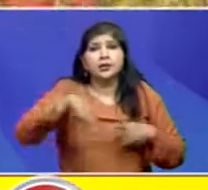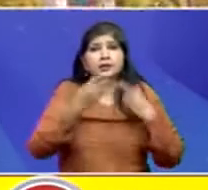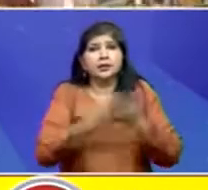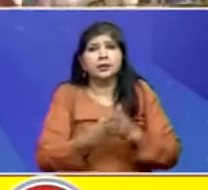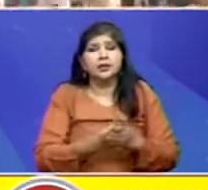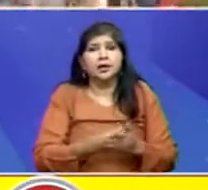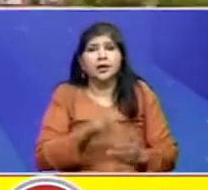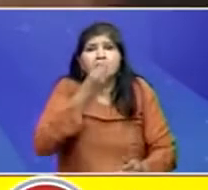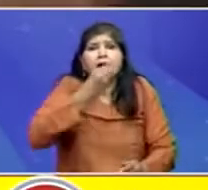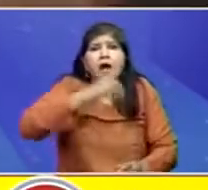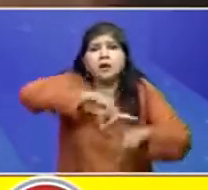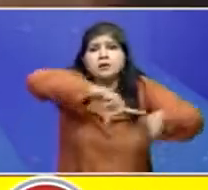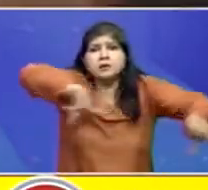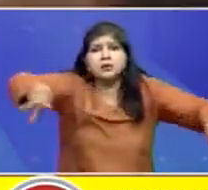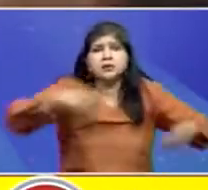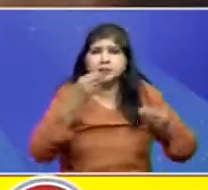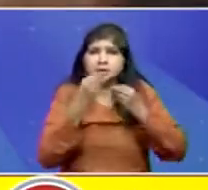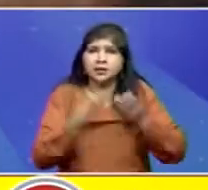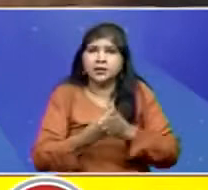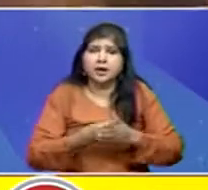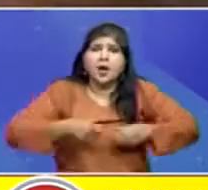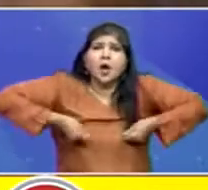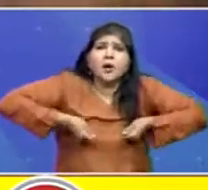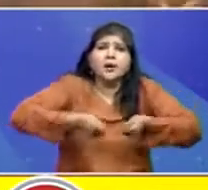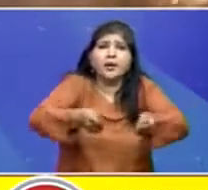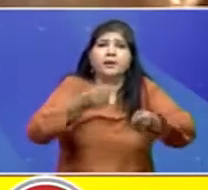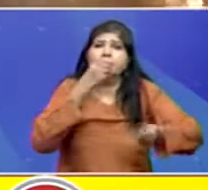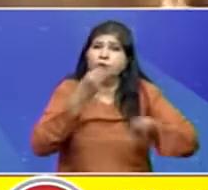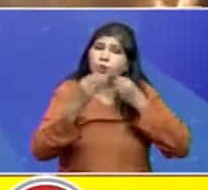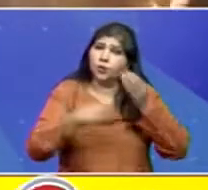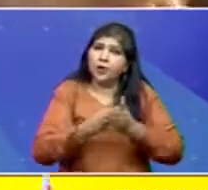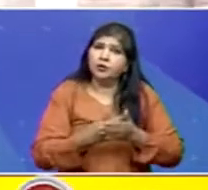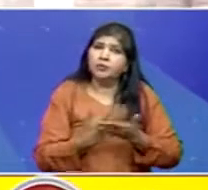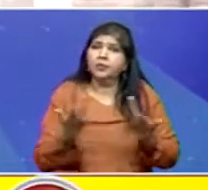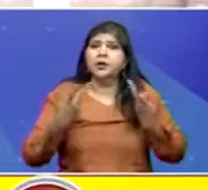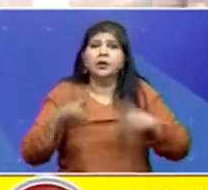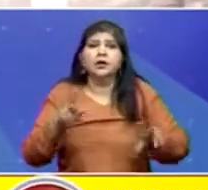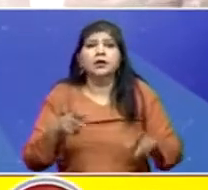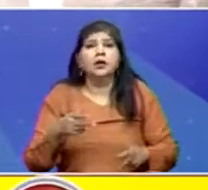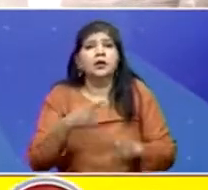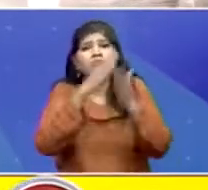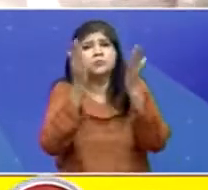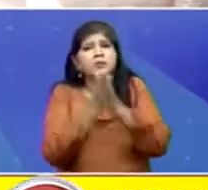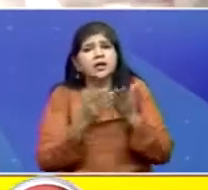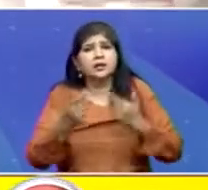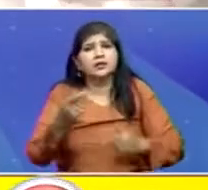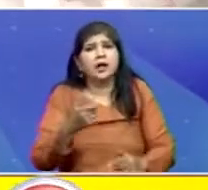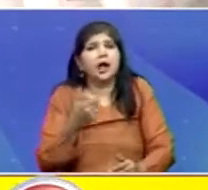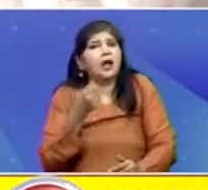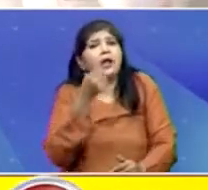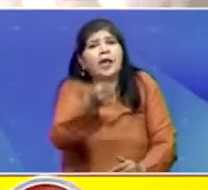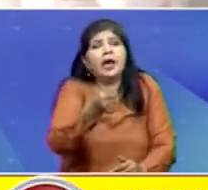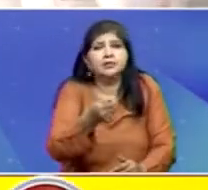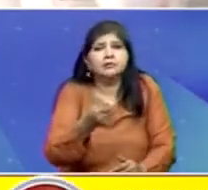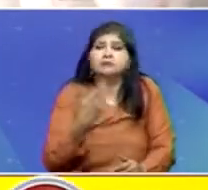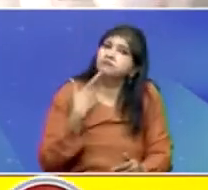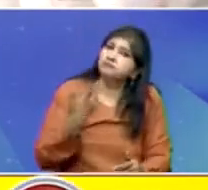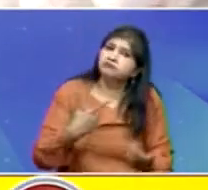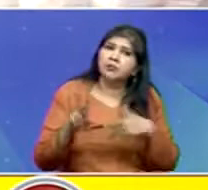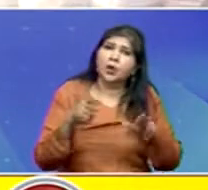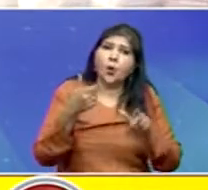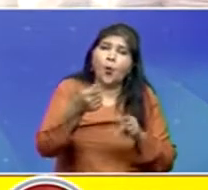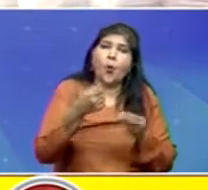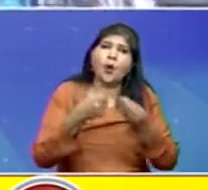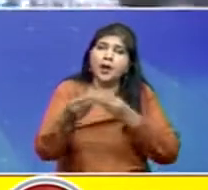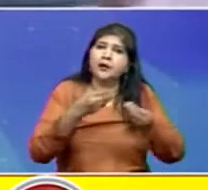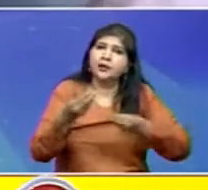स्ट्रीट फूड और रहडी पट्री की दुकानों पर भी ज्यादा तर जगह उन्हें ऑनलाइन